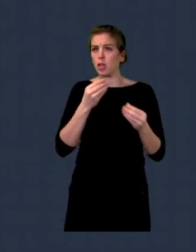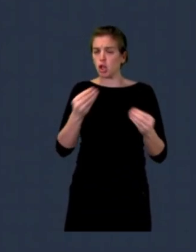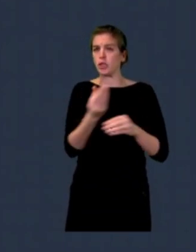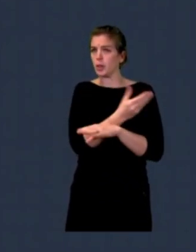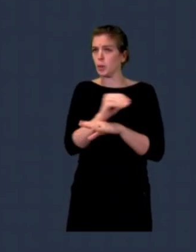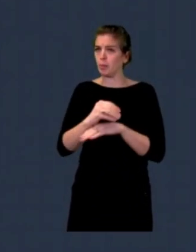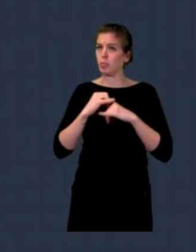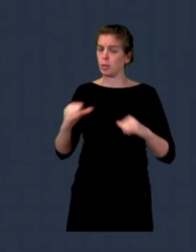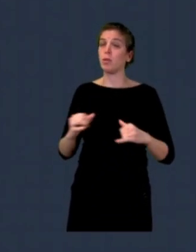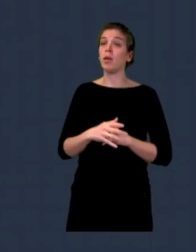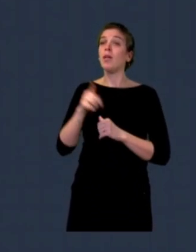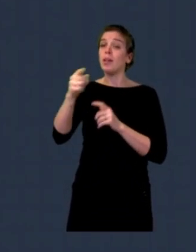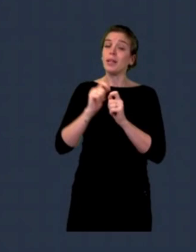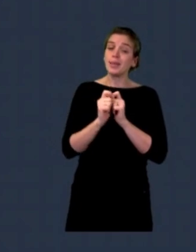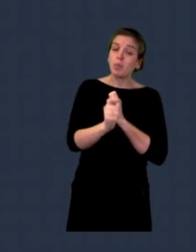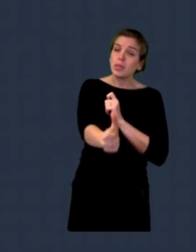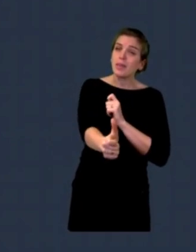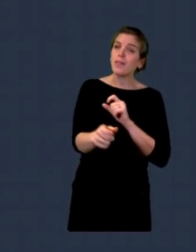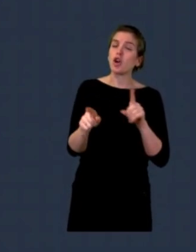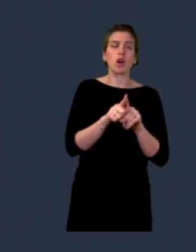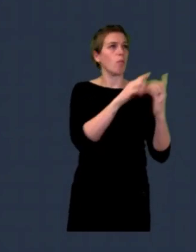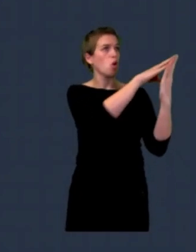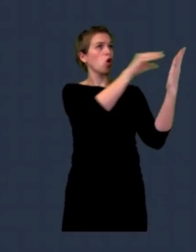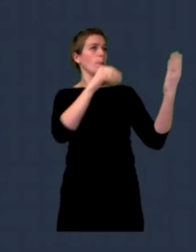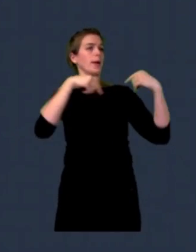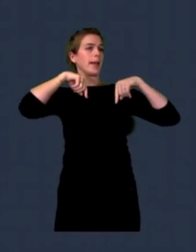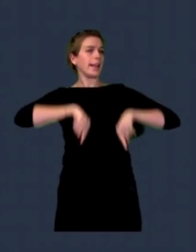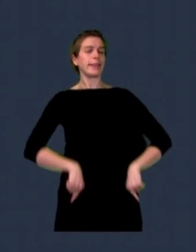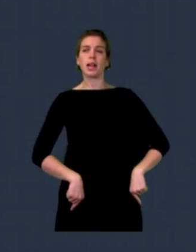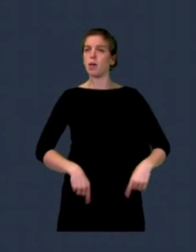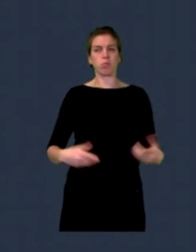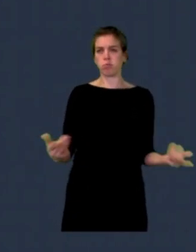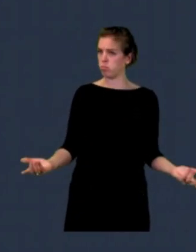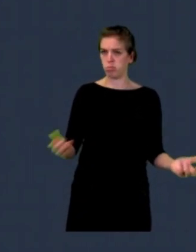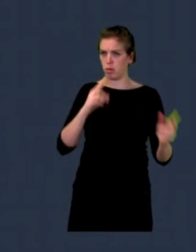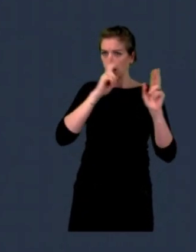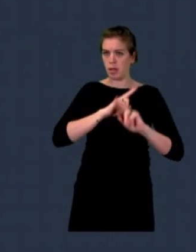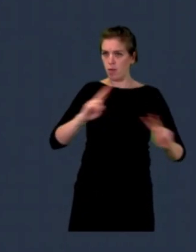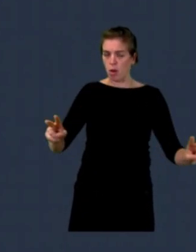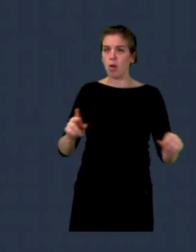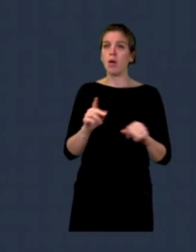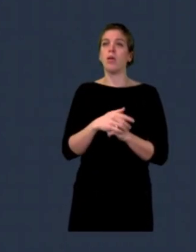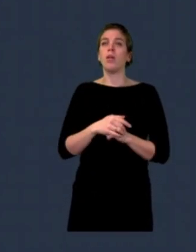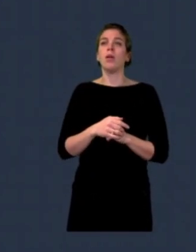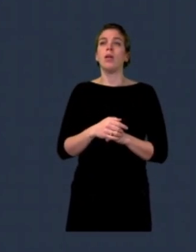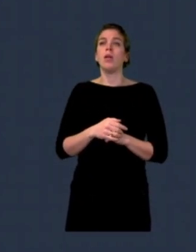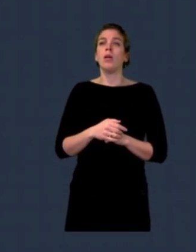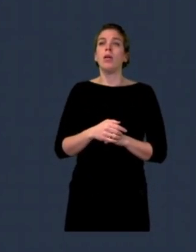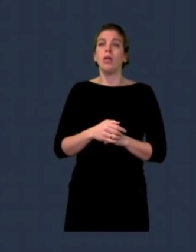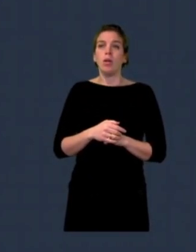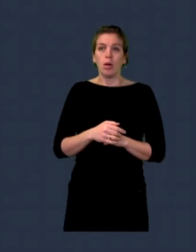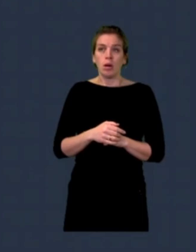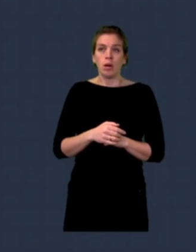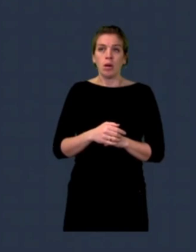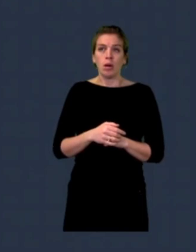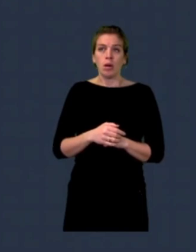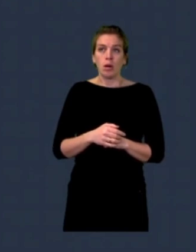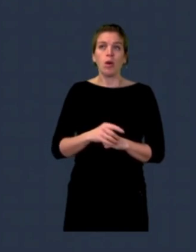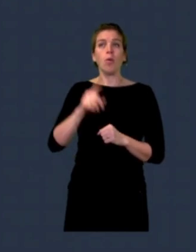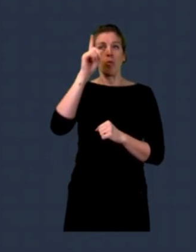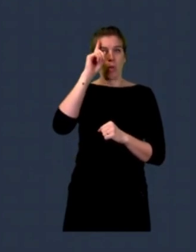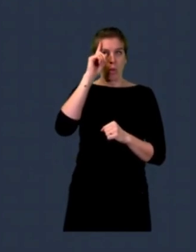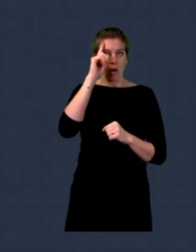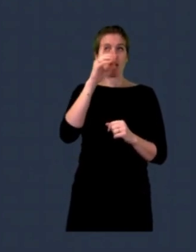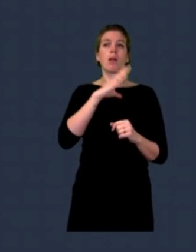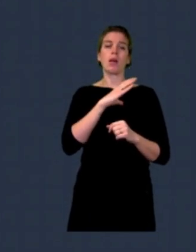Votre dispositif n'est pas identique à ce que fait l'État au Havre, puisque l'organisation de l'isolement des personnes positives est prévue en lien avec la